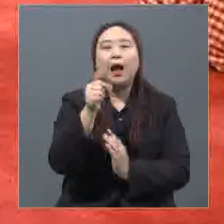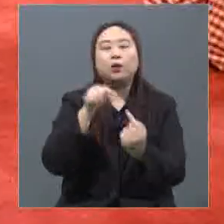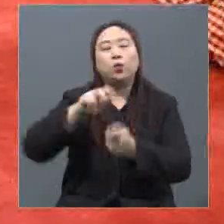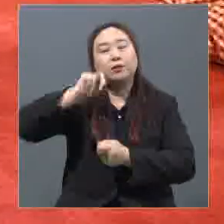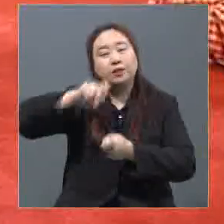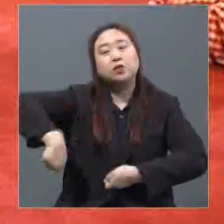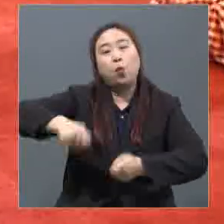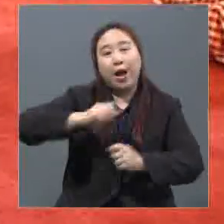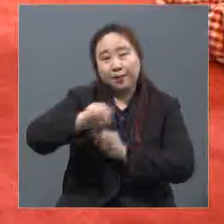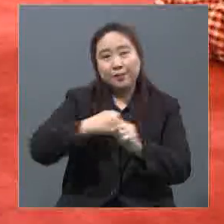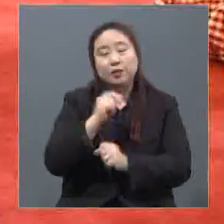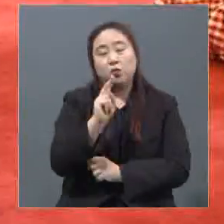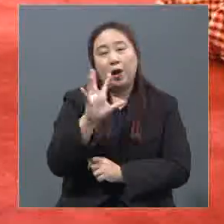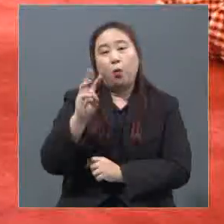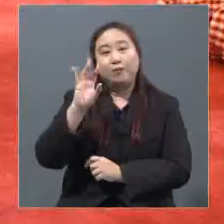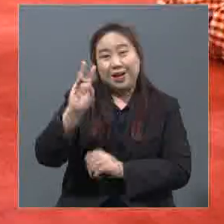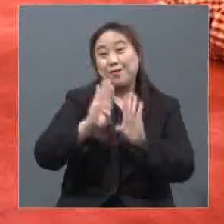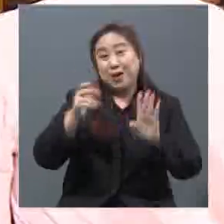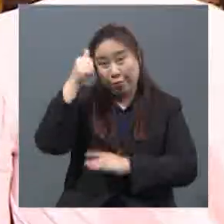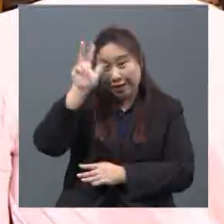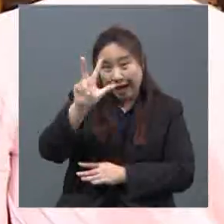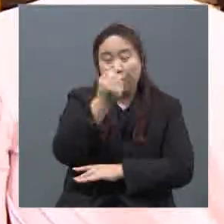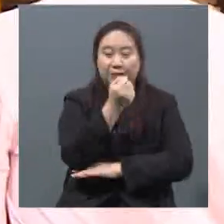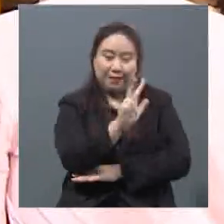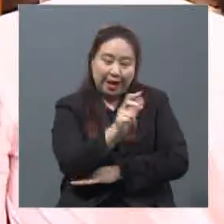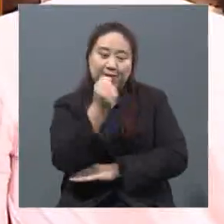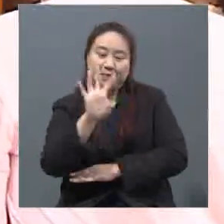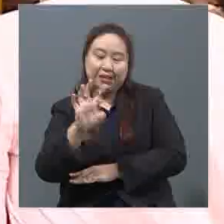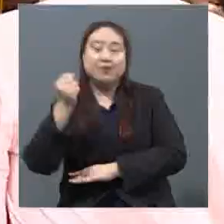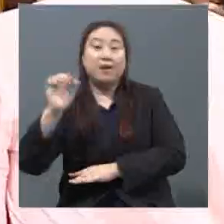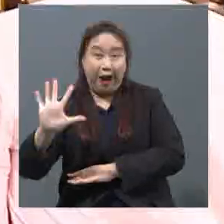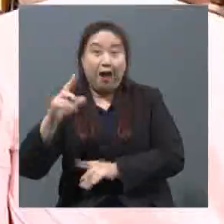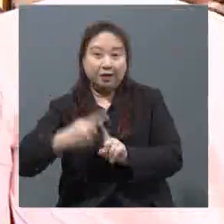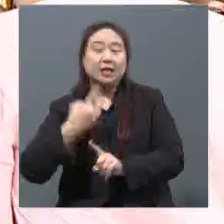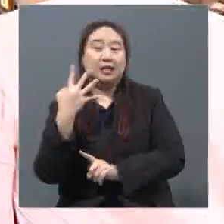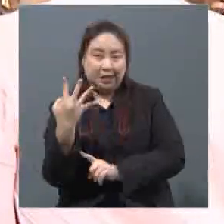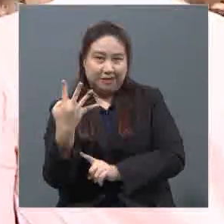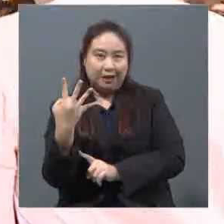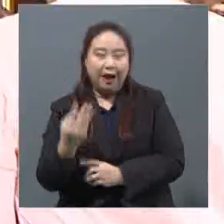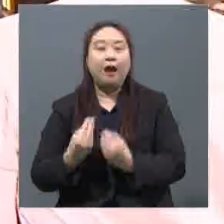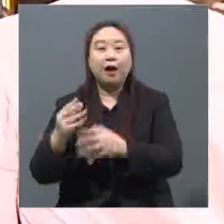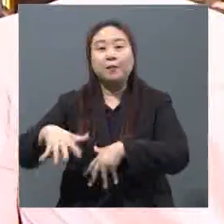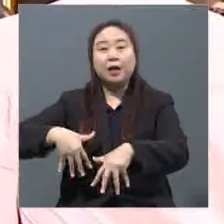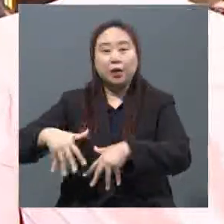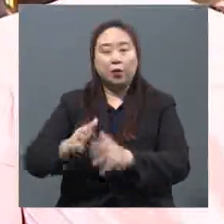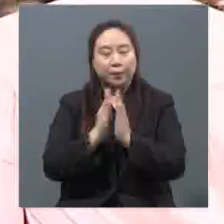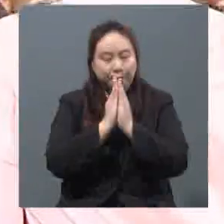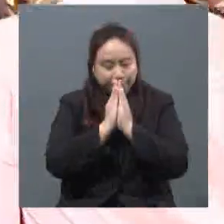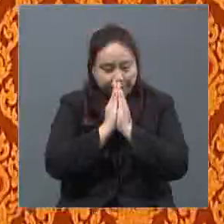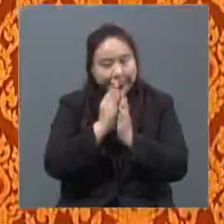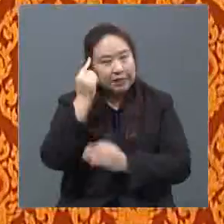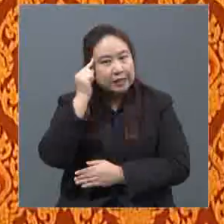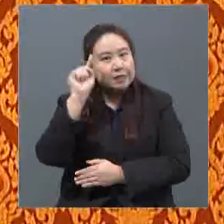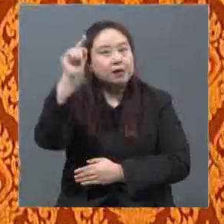2567นะครับ 3วันด้วยการ 13 14 15เมษายนนะครับเพื่อน้อมสำนึกในพระมหากรุณาธิคุณที่ทุกพระ